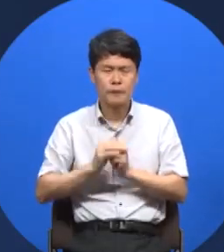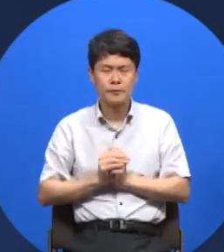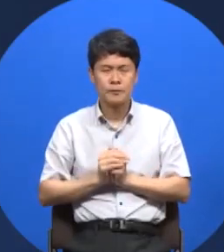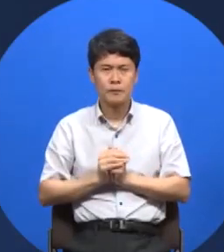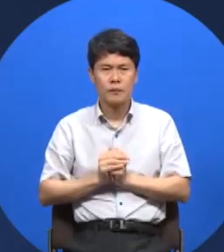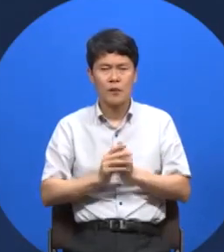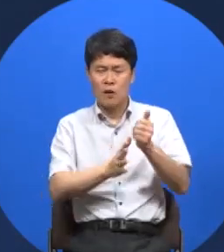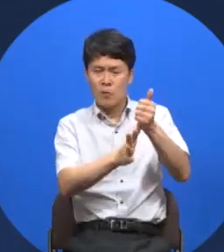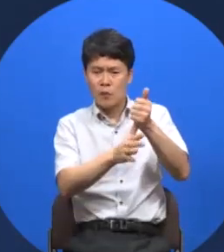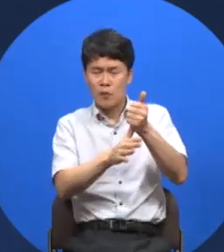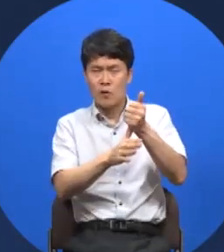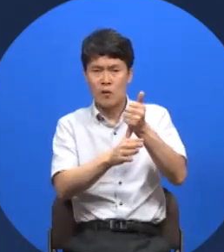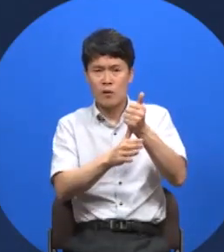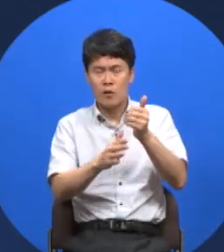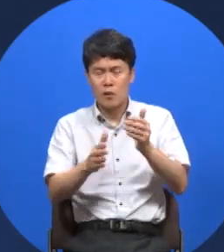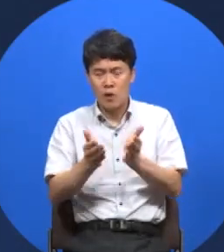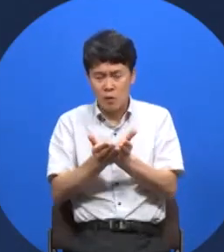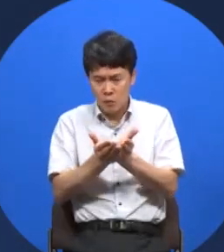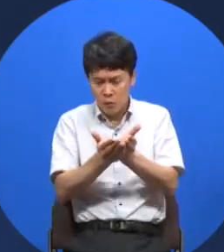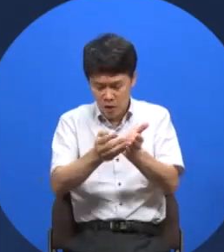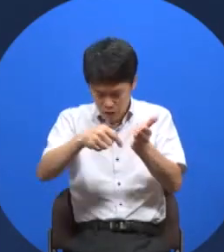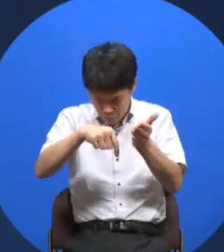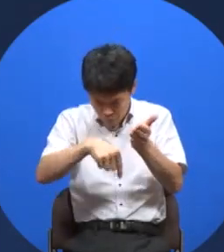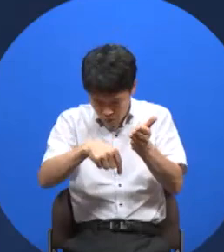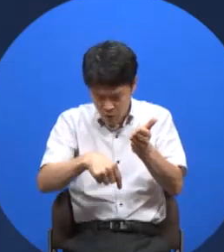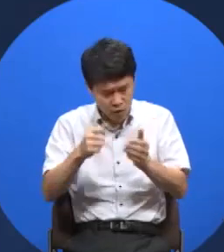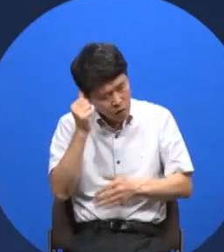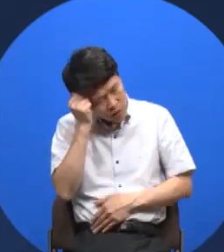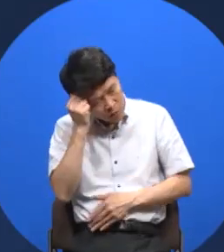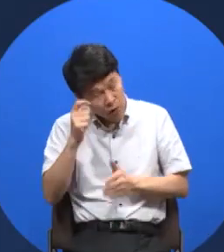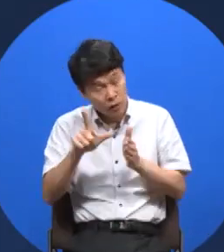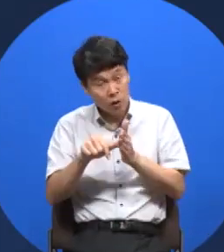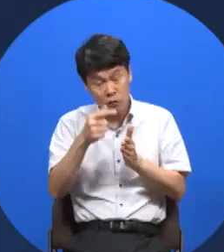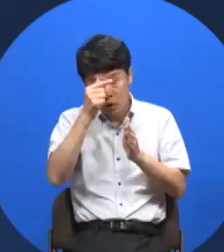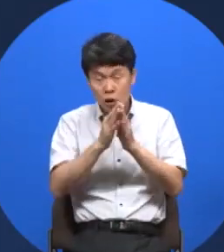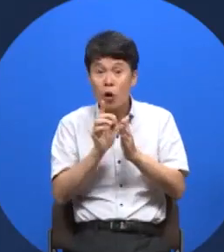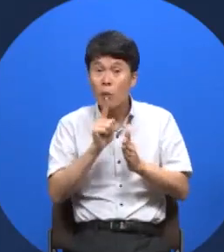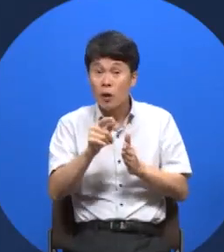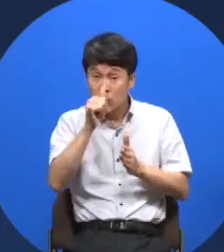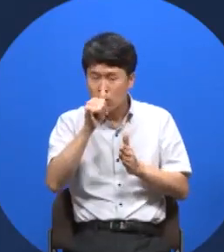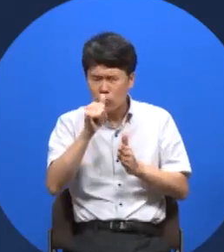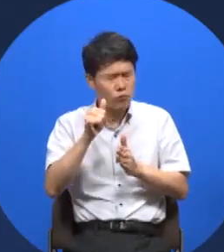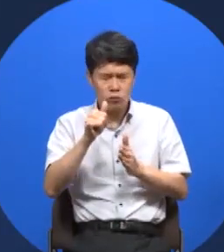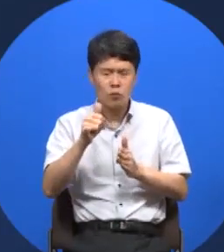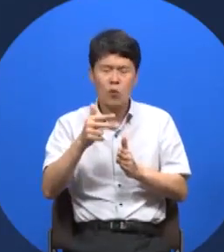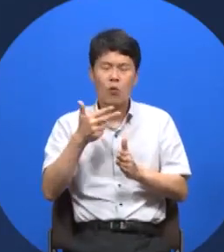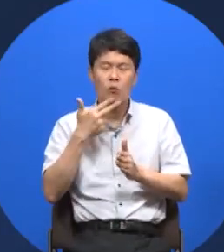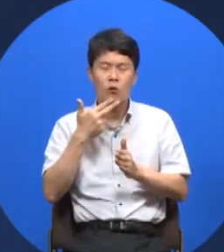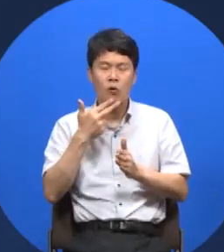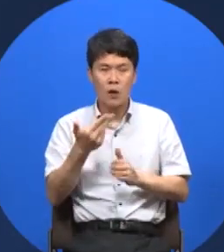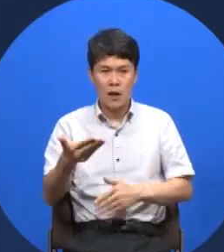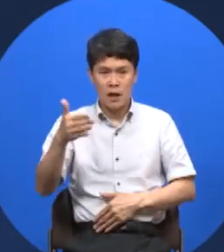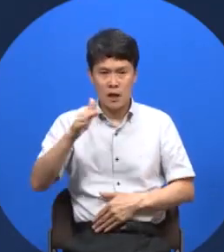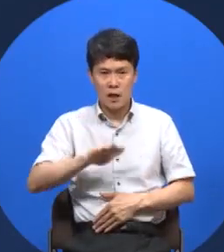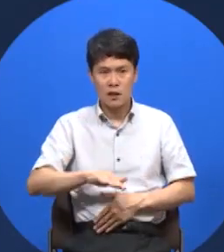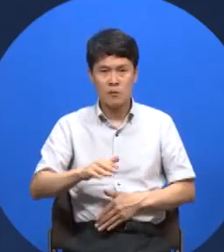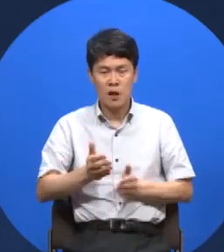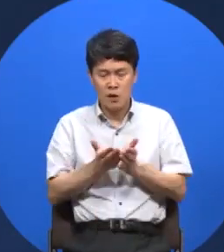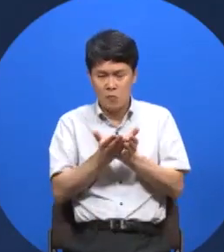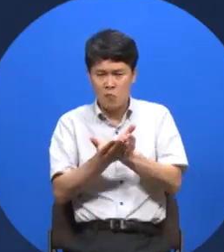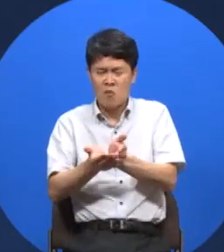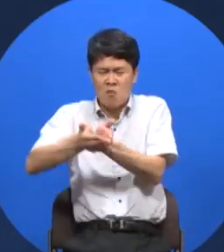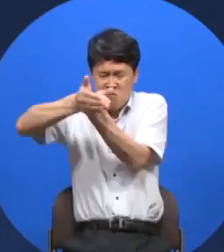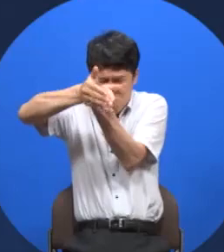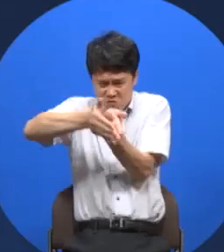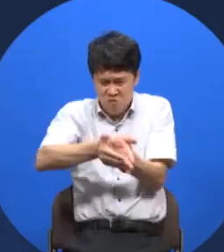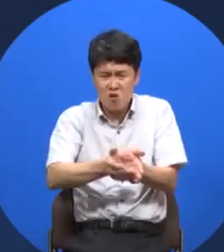배 밑층에 내려가 잠을 자면서도 기도했다는 말은 기록되지 않습니다. 그러나 자기가 탄 배의